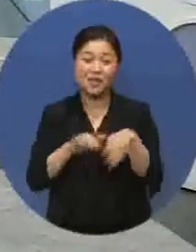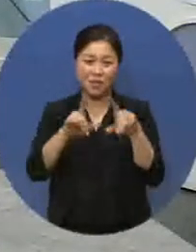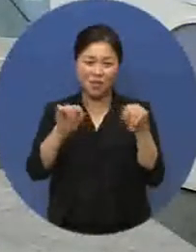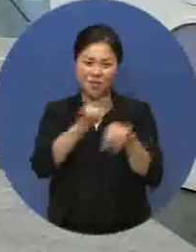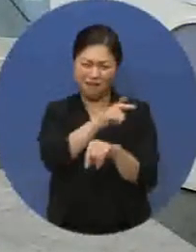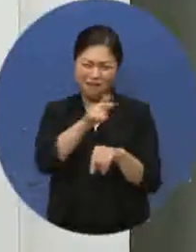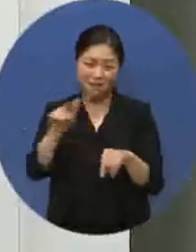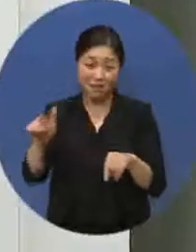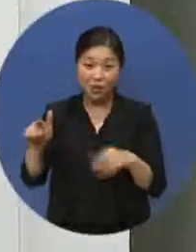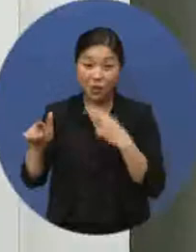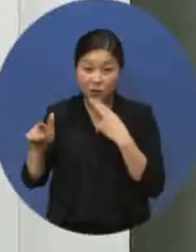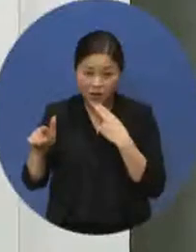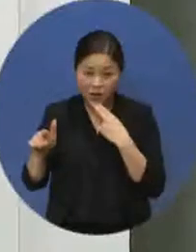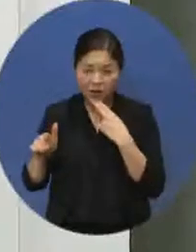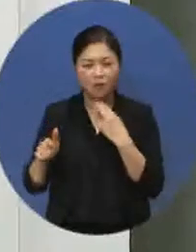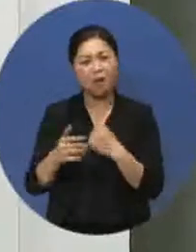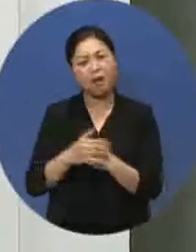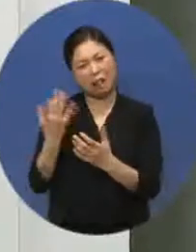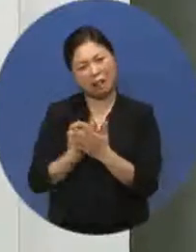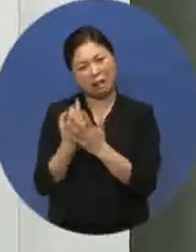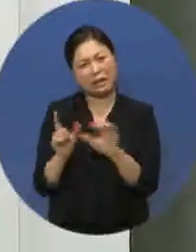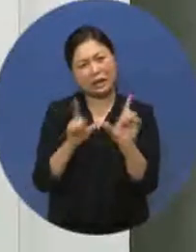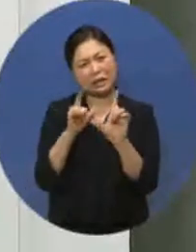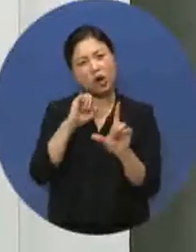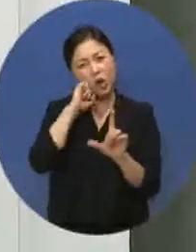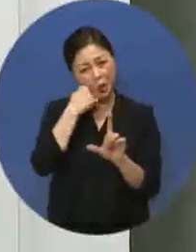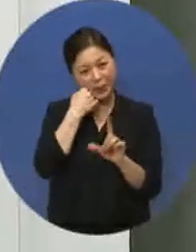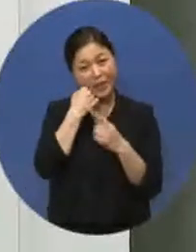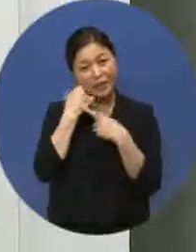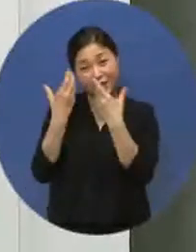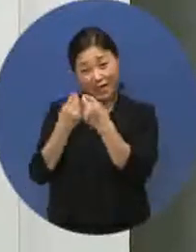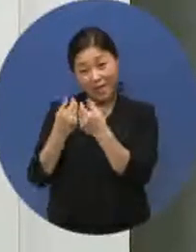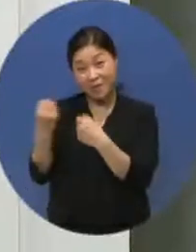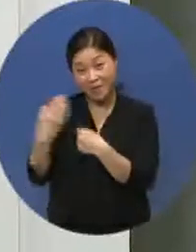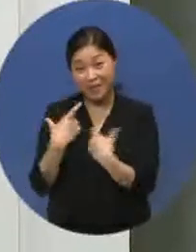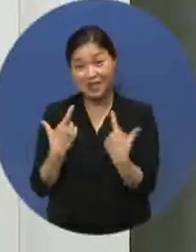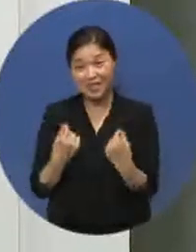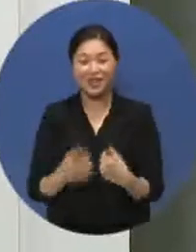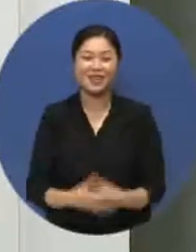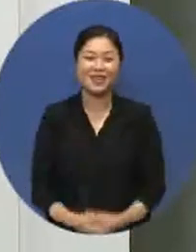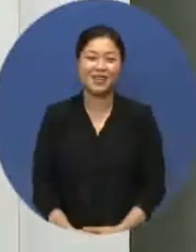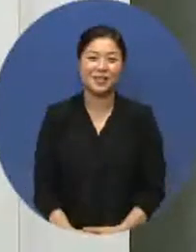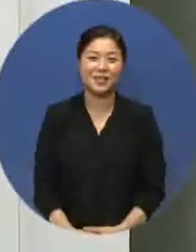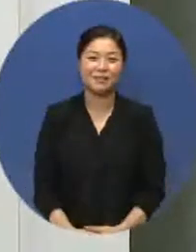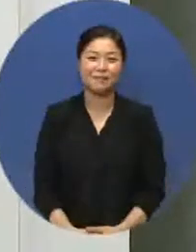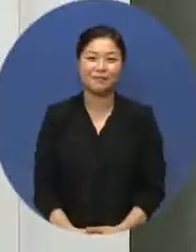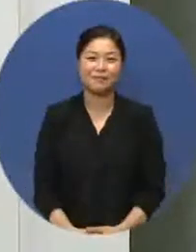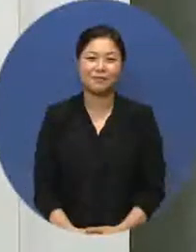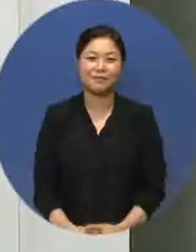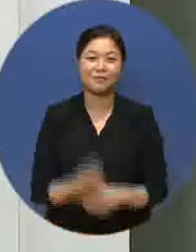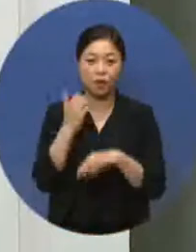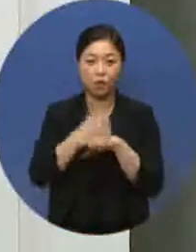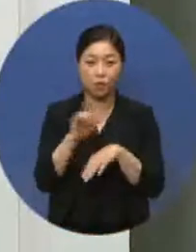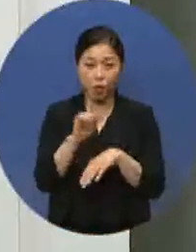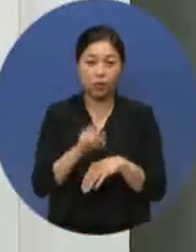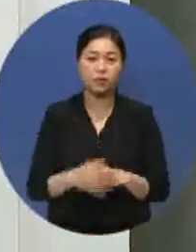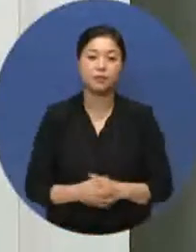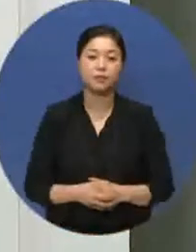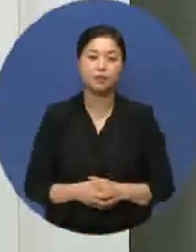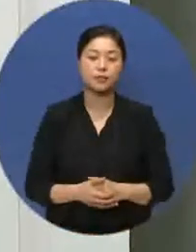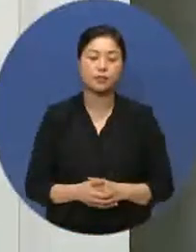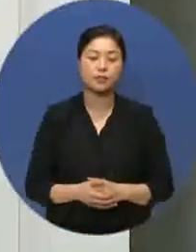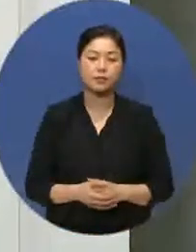않으면 네. 먹고 살기 힘들다라는 그 비유를 좀 해 주셨지만은 네. 결론적으로는